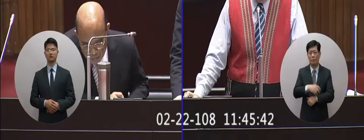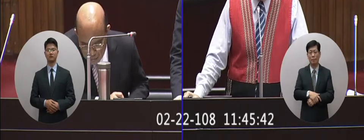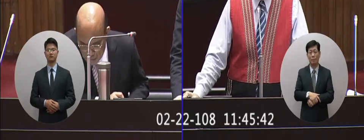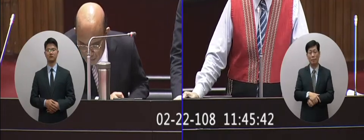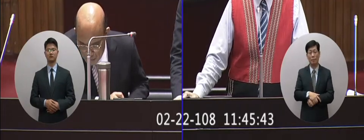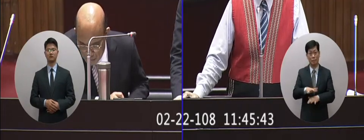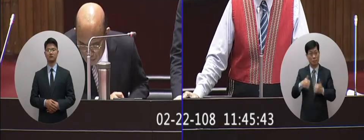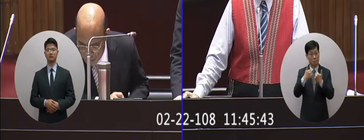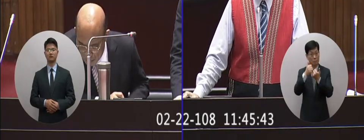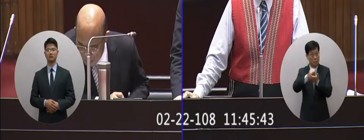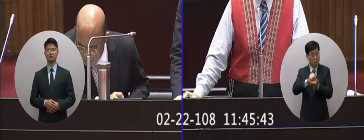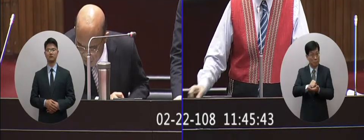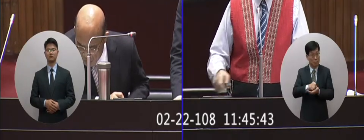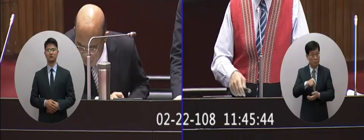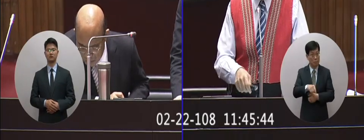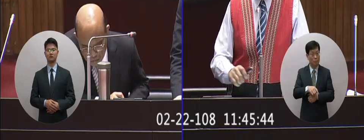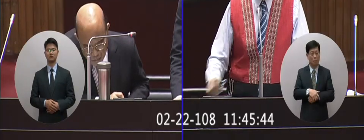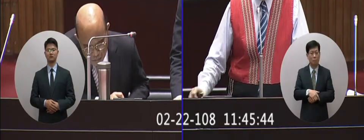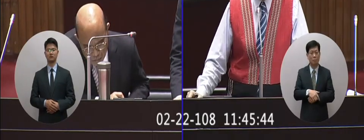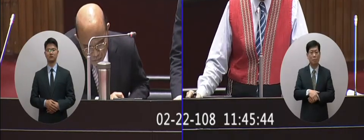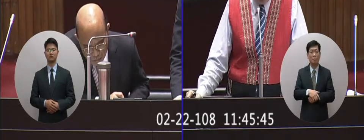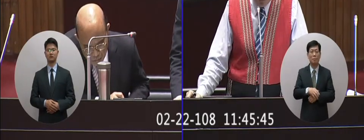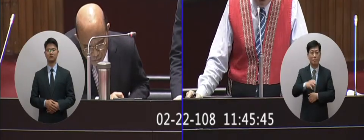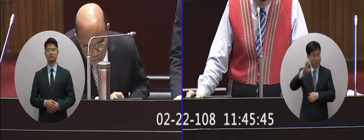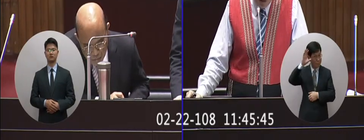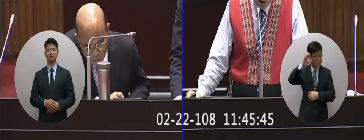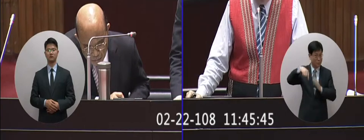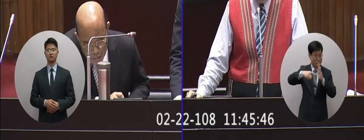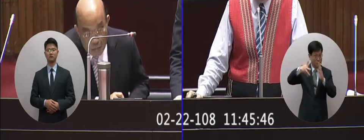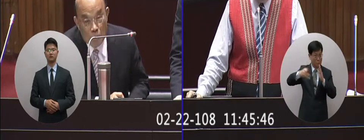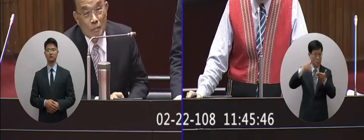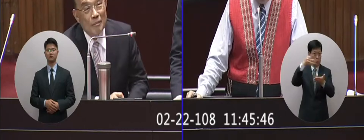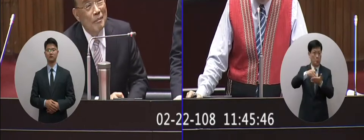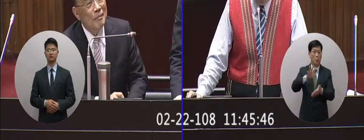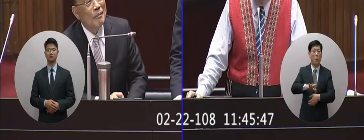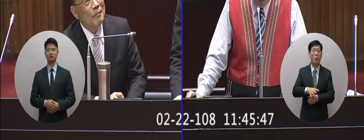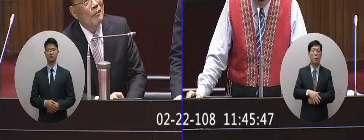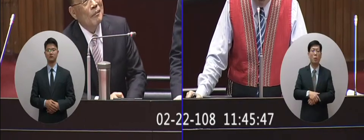这个会议记录啊，这个有苏贞昌院长的名字，